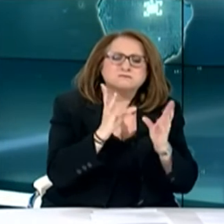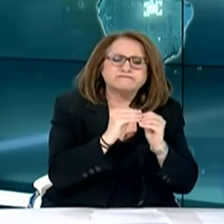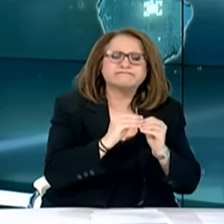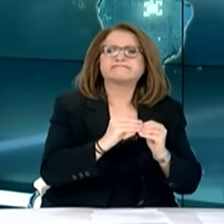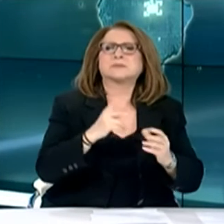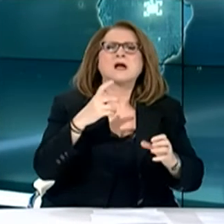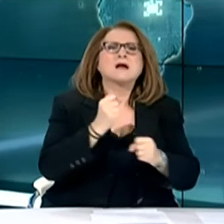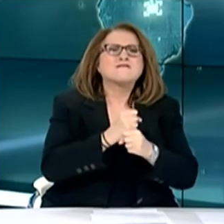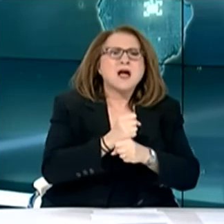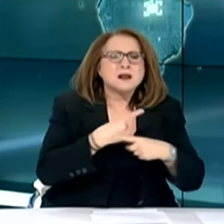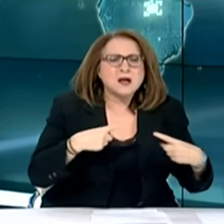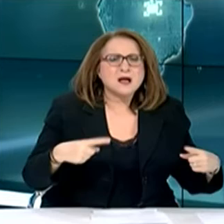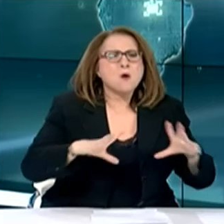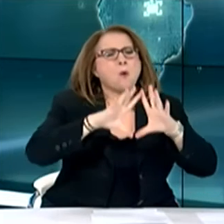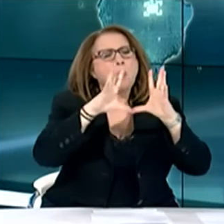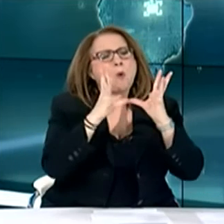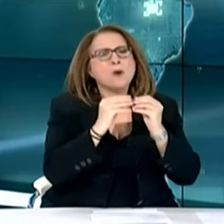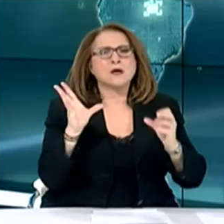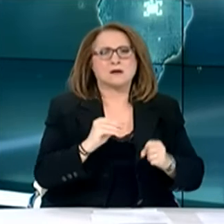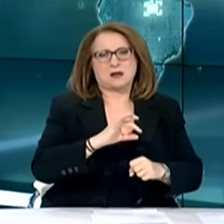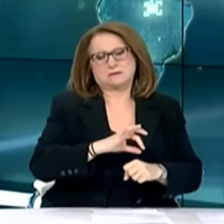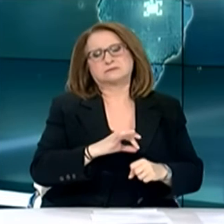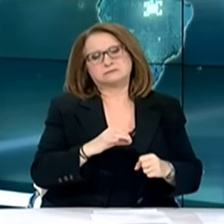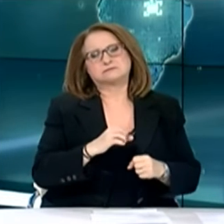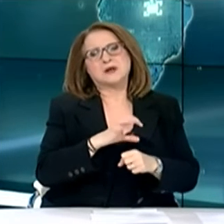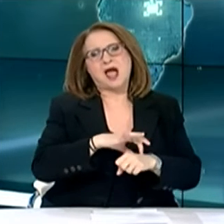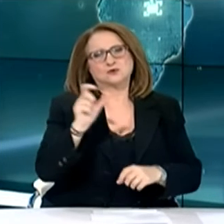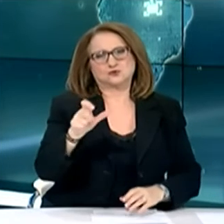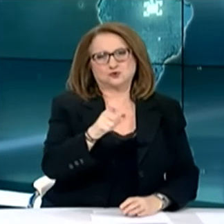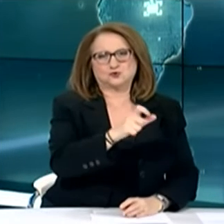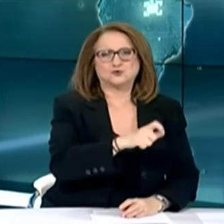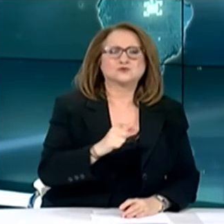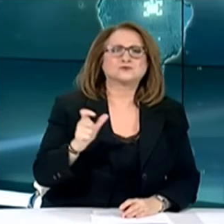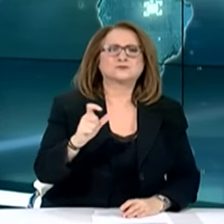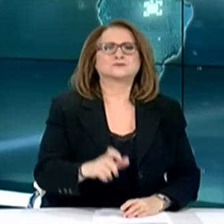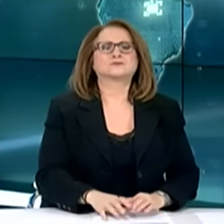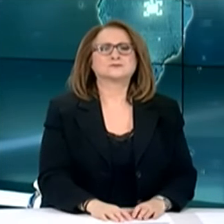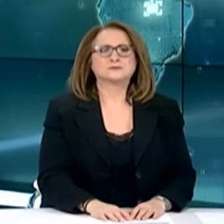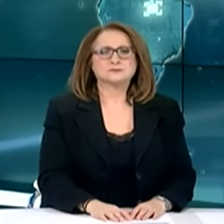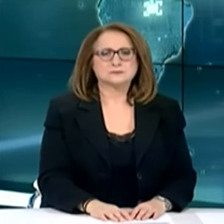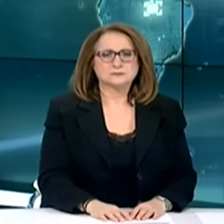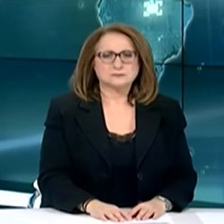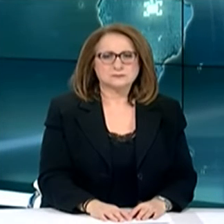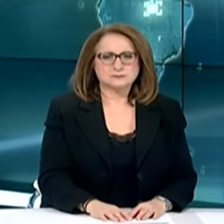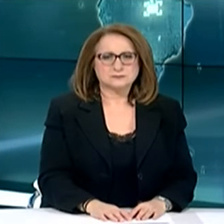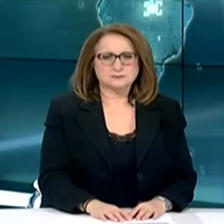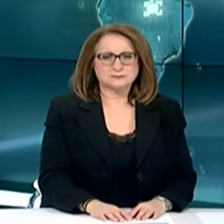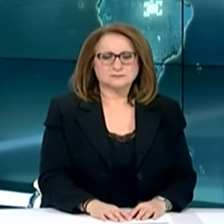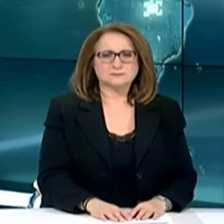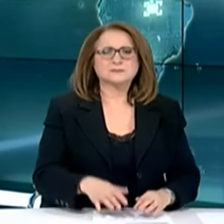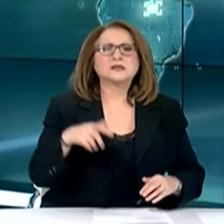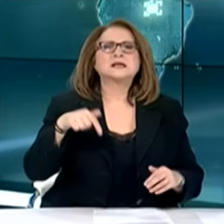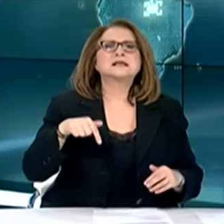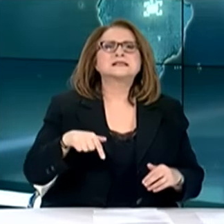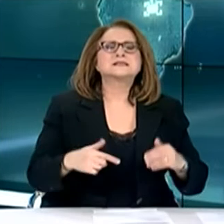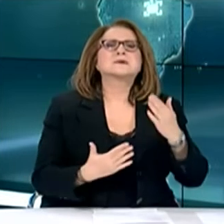ιατροτεχνολογικά προϊόντα που αφορούν αυτούς τους ασθενείς. Όπως επίσης γνωρίζετε, με ανακοινώσεις που έγιναν σήμερα το